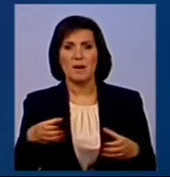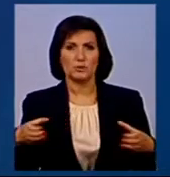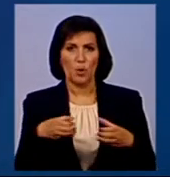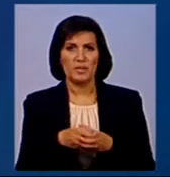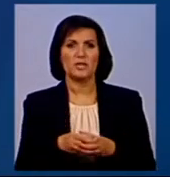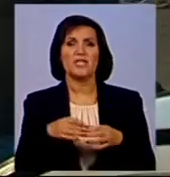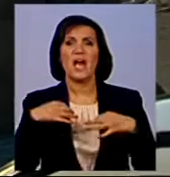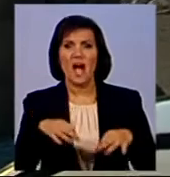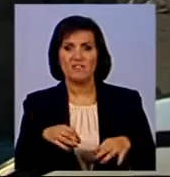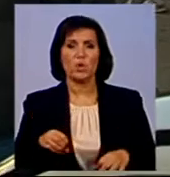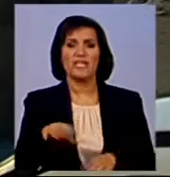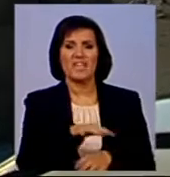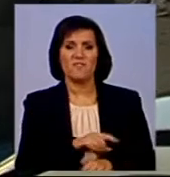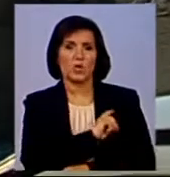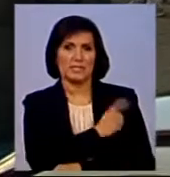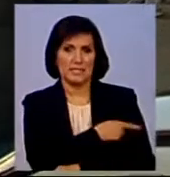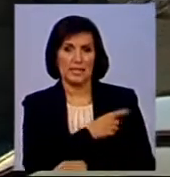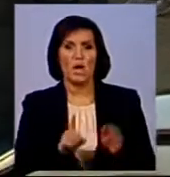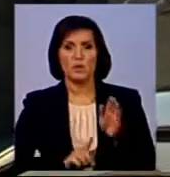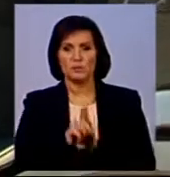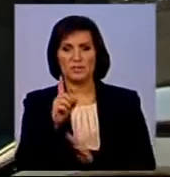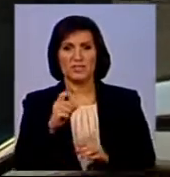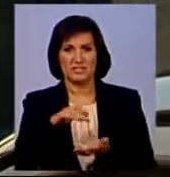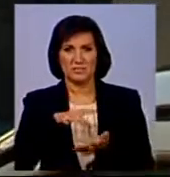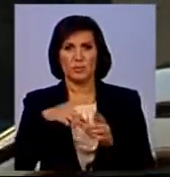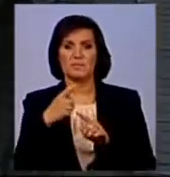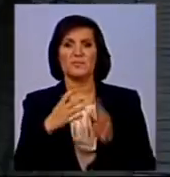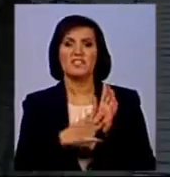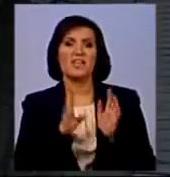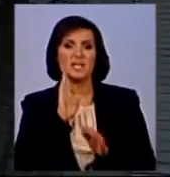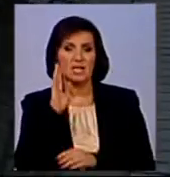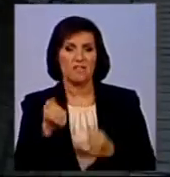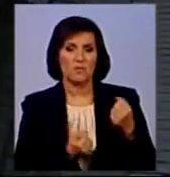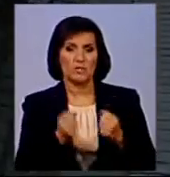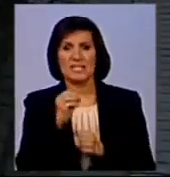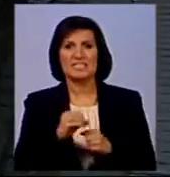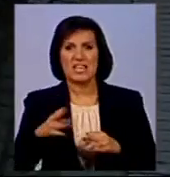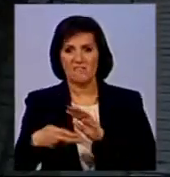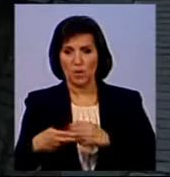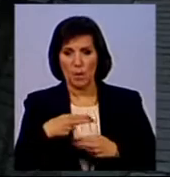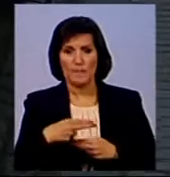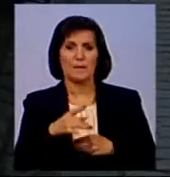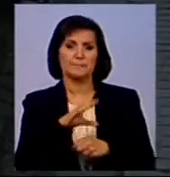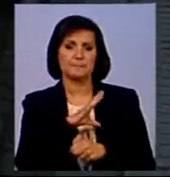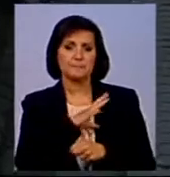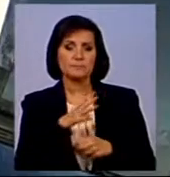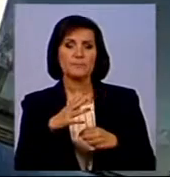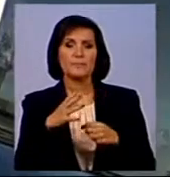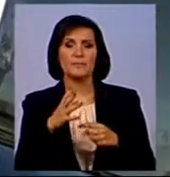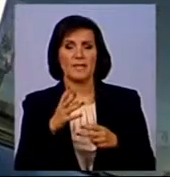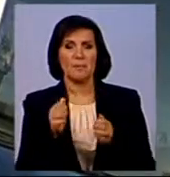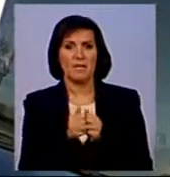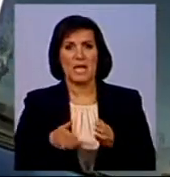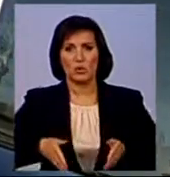«Автоєвросила». У столиці акція розпочалася о 9 ранку. Водії автівок із євро-номерами виставили машини біля тротуару в